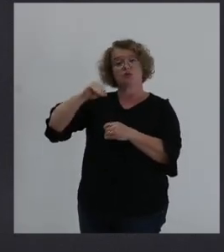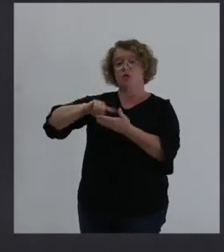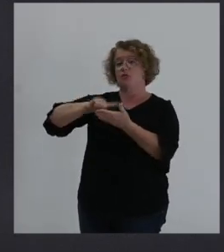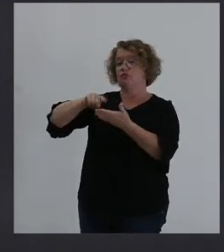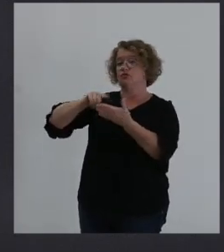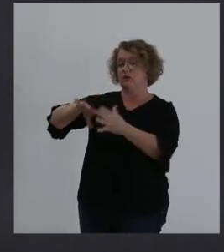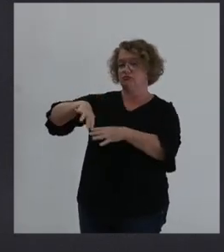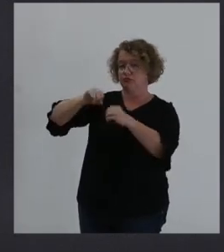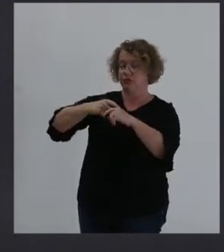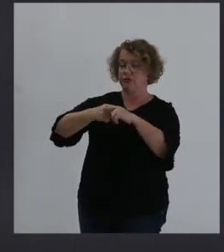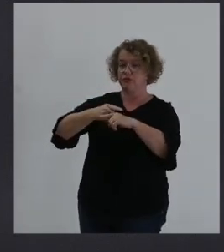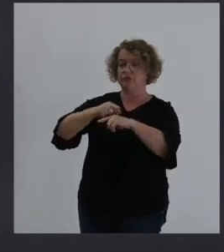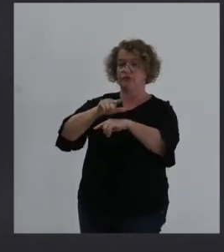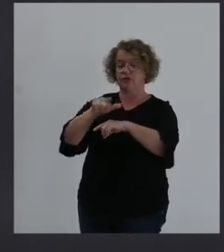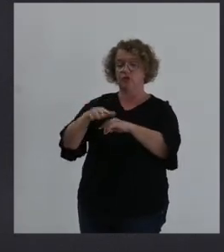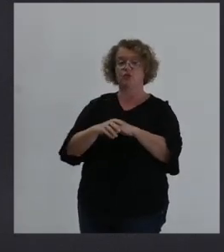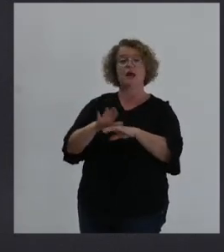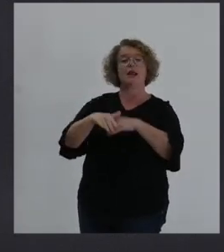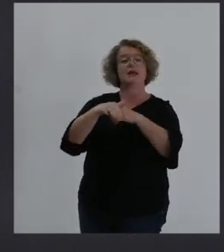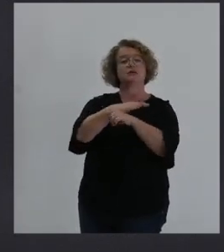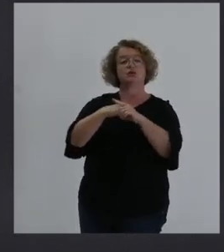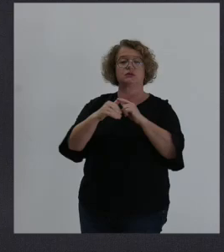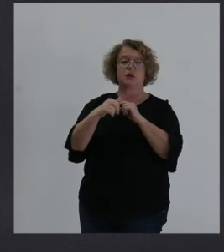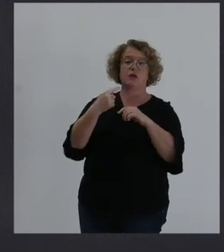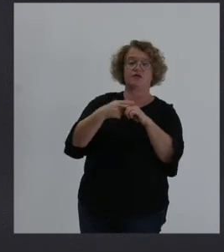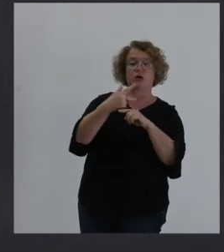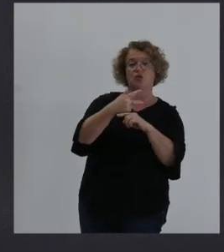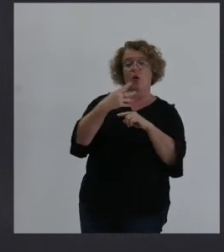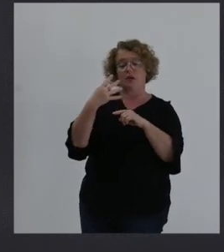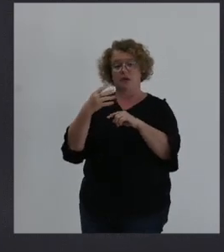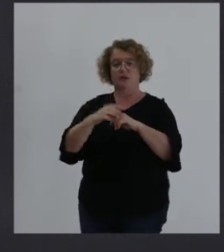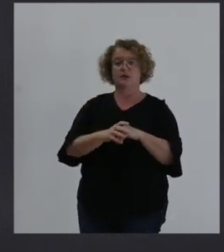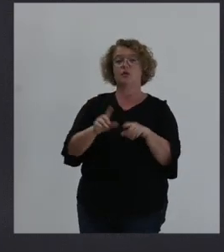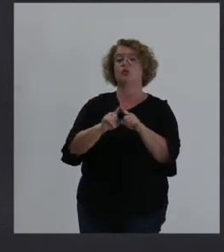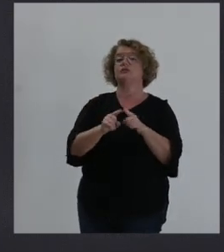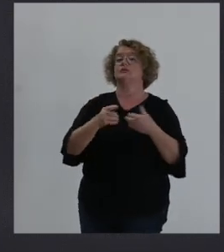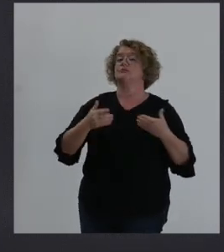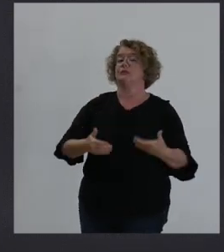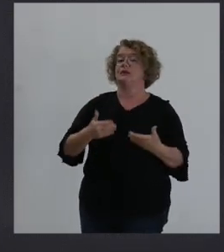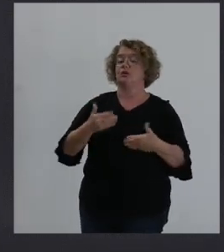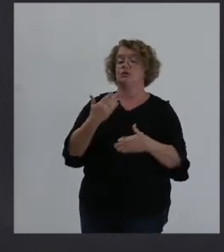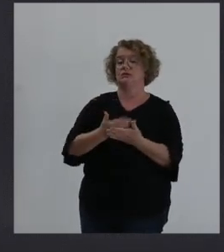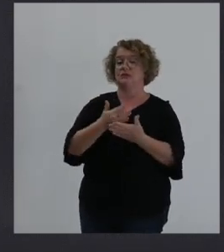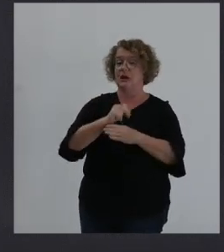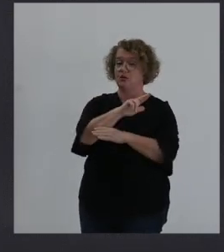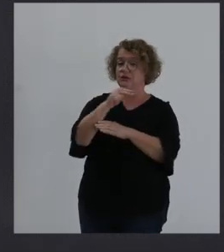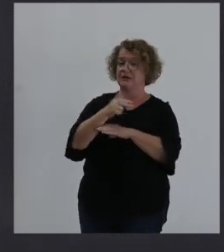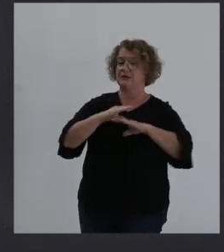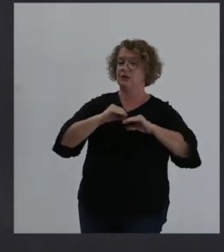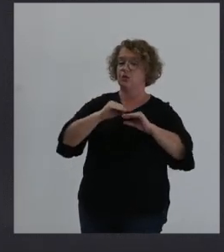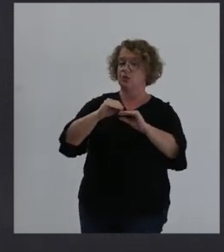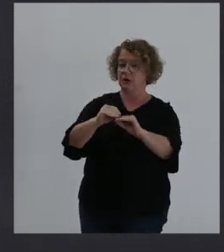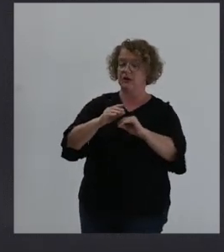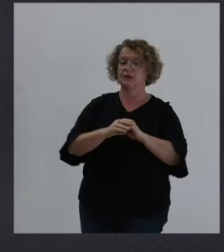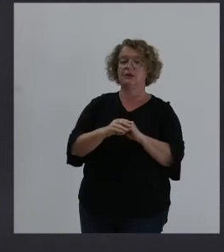l'aide sociale par 3 ou 4 selon les années, et nous militons actuellement et déjà concrètement au niveau national pour la mise en place